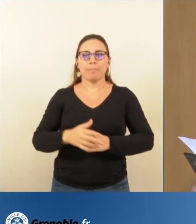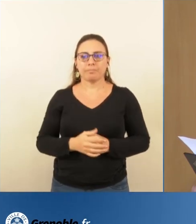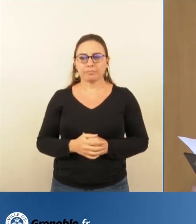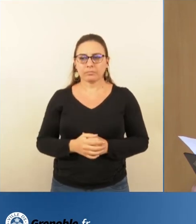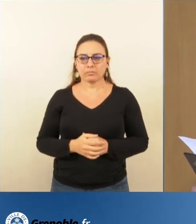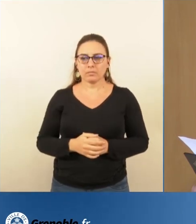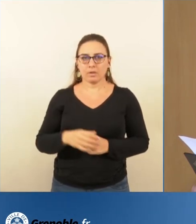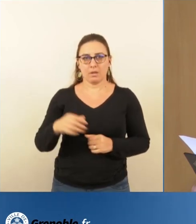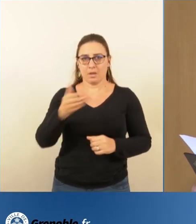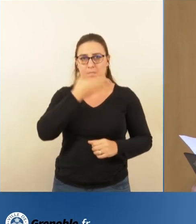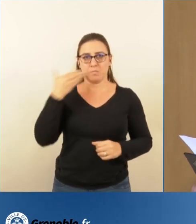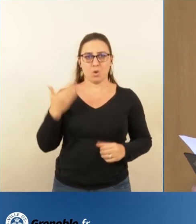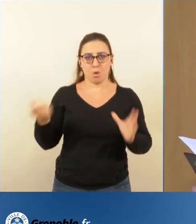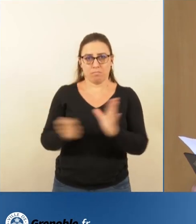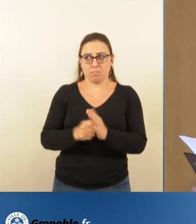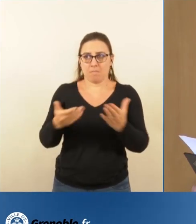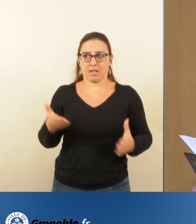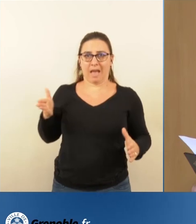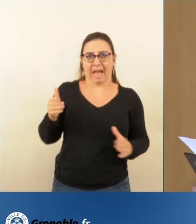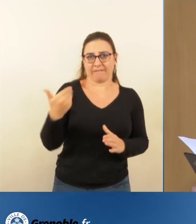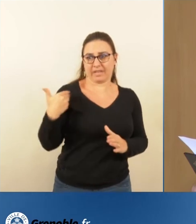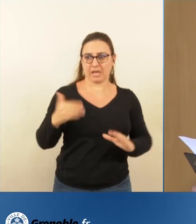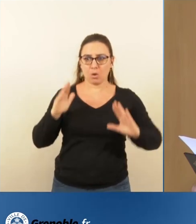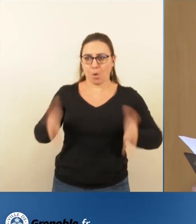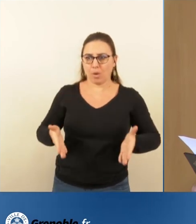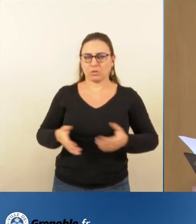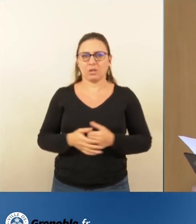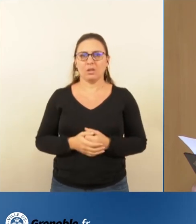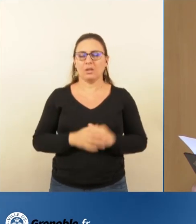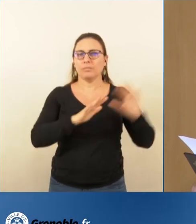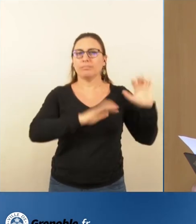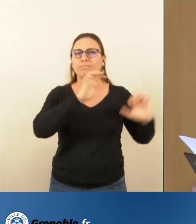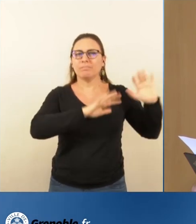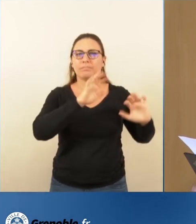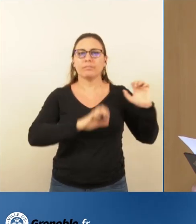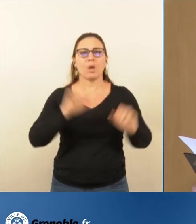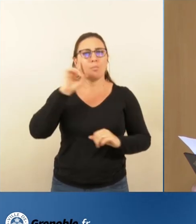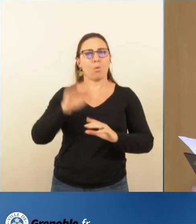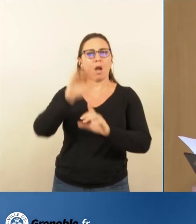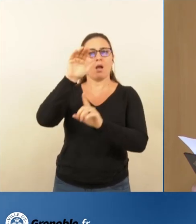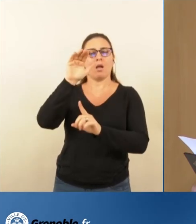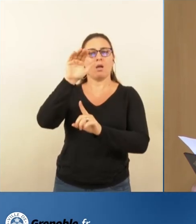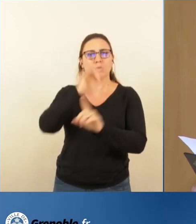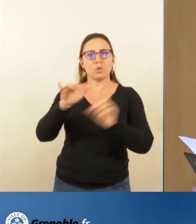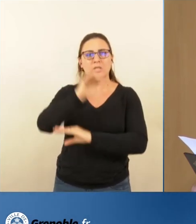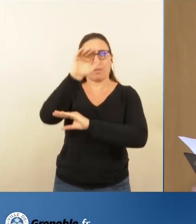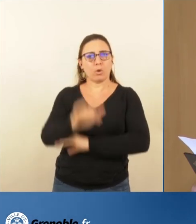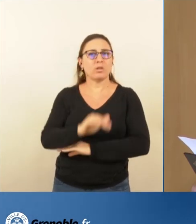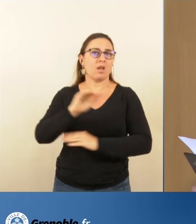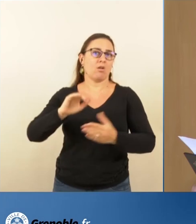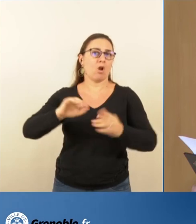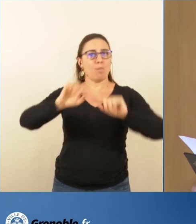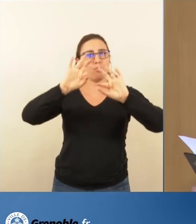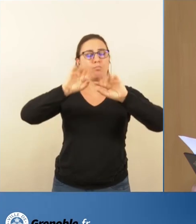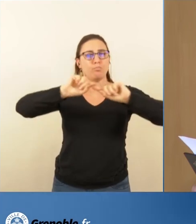dès le mois d'avril qu'il fallait donc la mettre en place puisqu'elle est censée faire partie donc du bouclier social de votre budget 2023